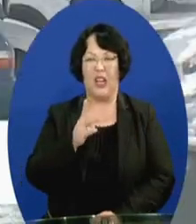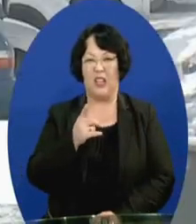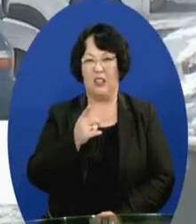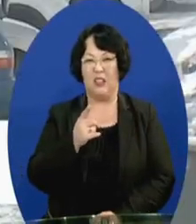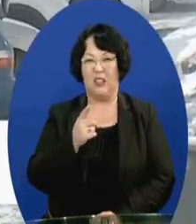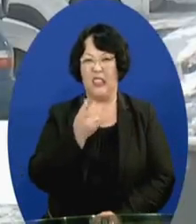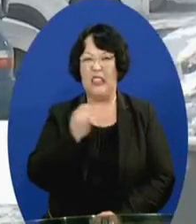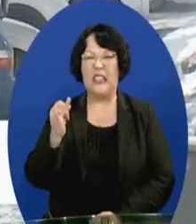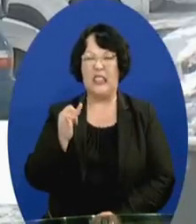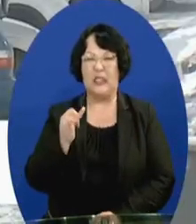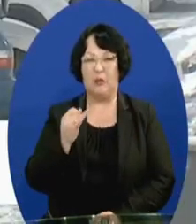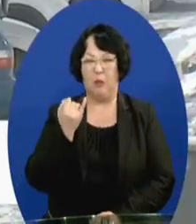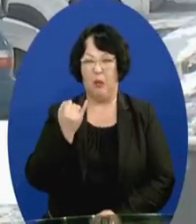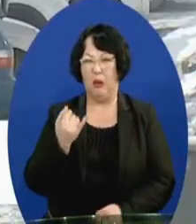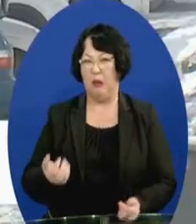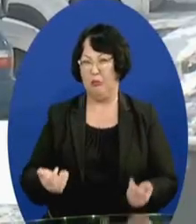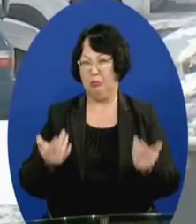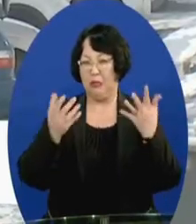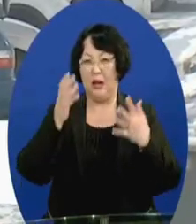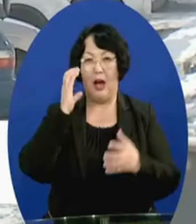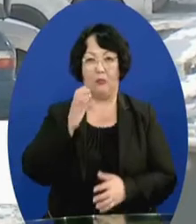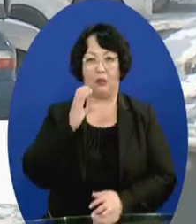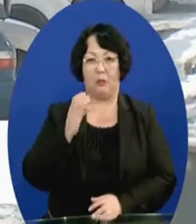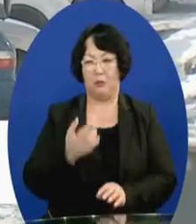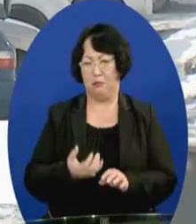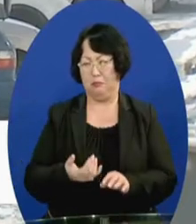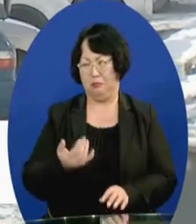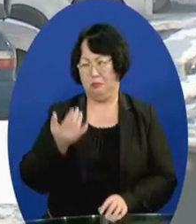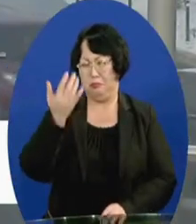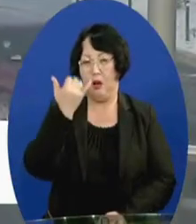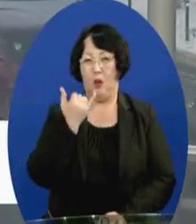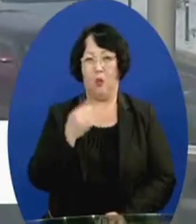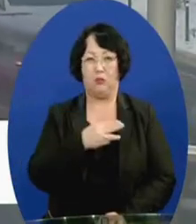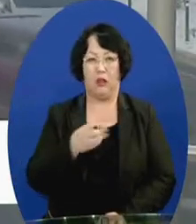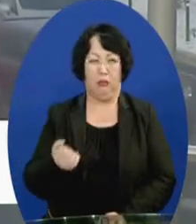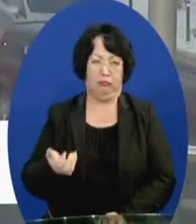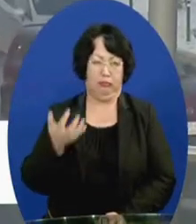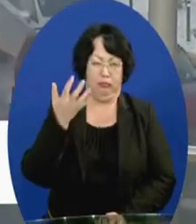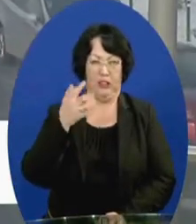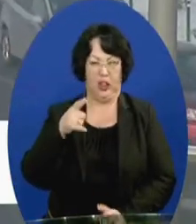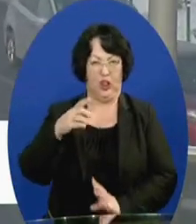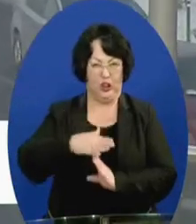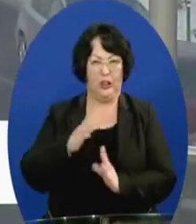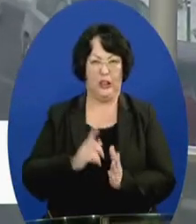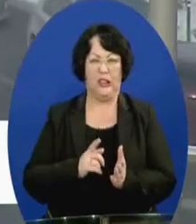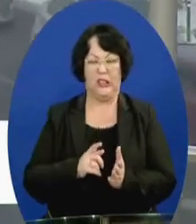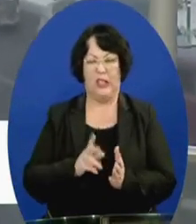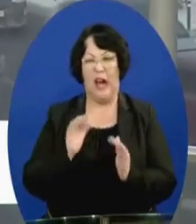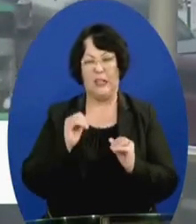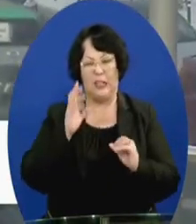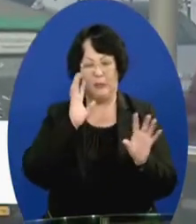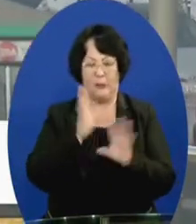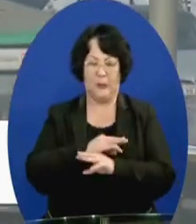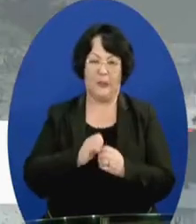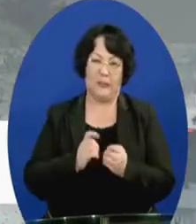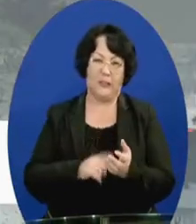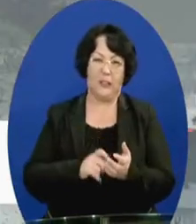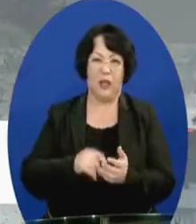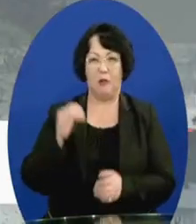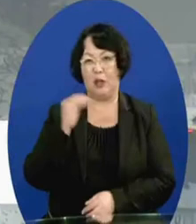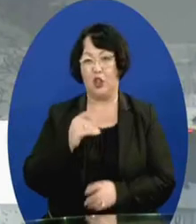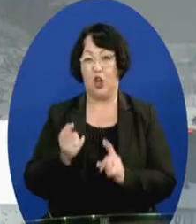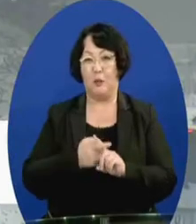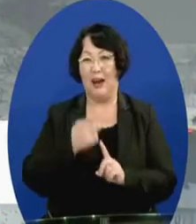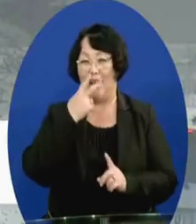автомашины утаатай, том автобуснуудын утаатай тэмцэхээс өөр аргагүй байдалд хүрч байгаа юм байна. Далаацтай шийдвэр гаргаж автомашинаа